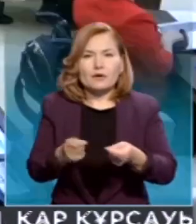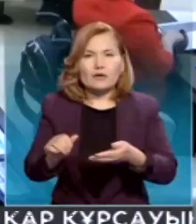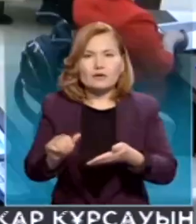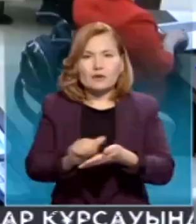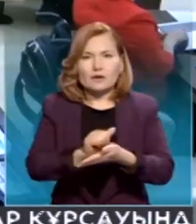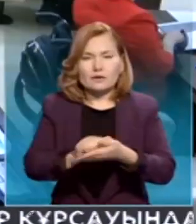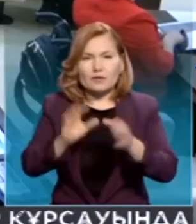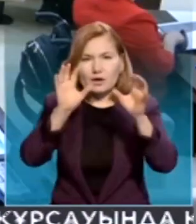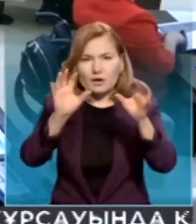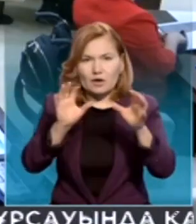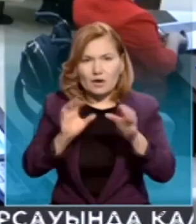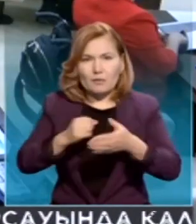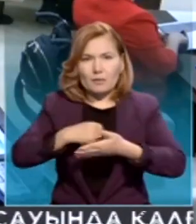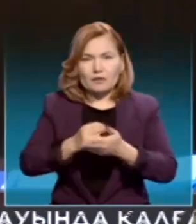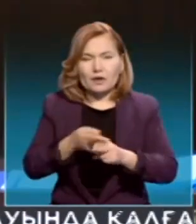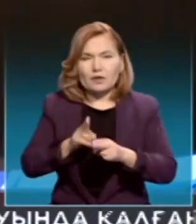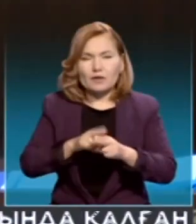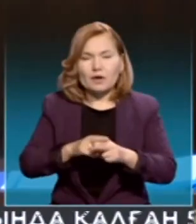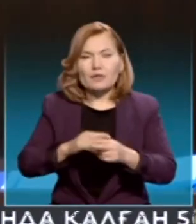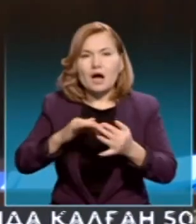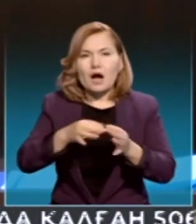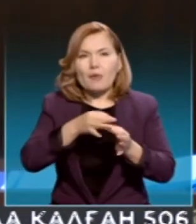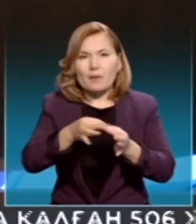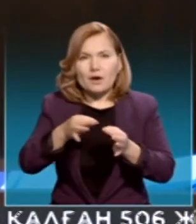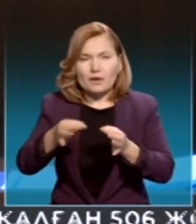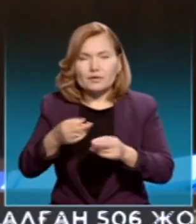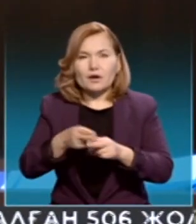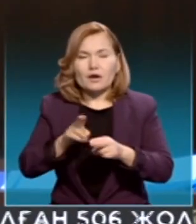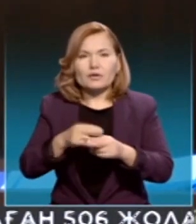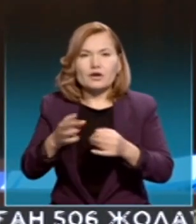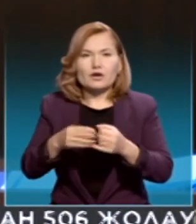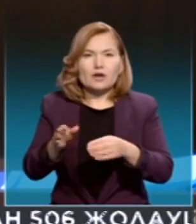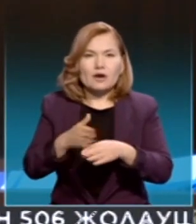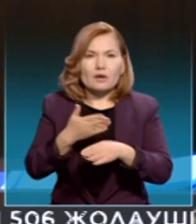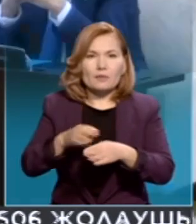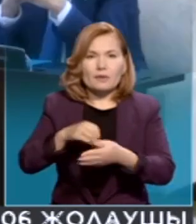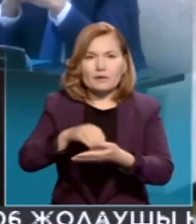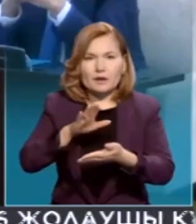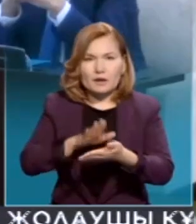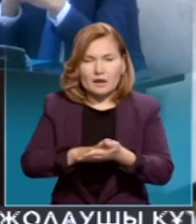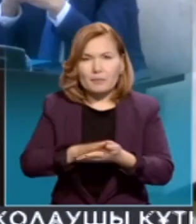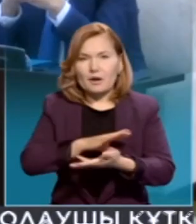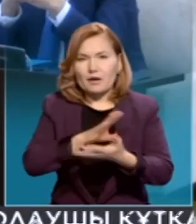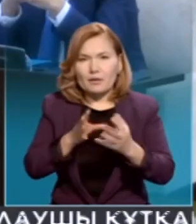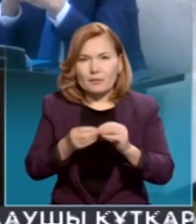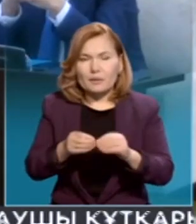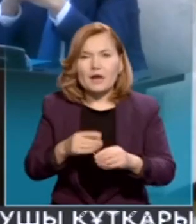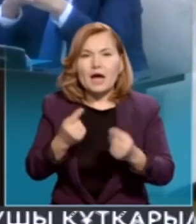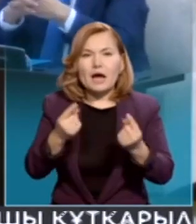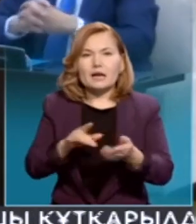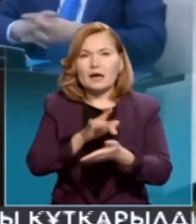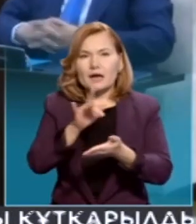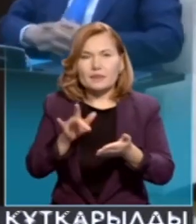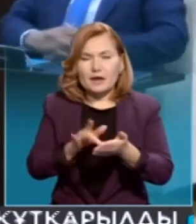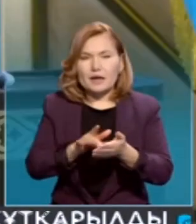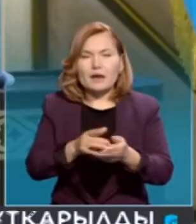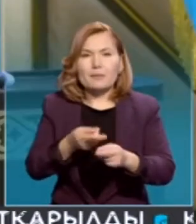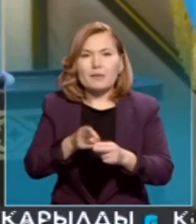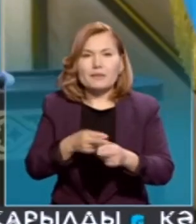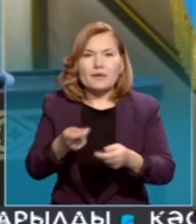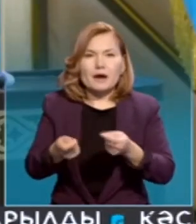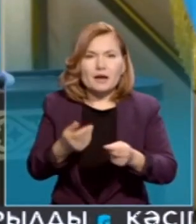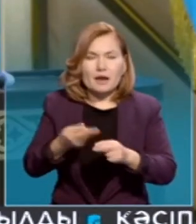мақұлдады. Құжаттай елді мекендерді агломерацияға жатқызу өлшем шарттарын енгізу ескерілген. Ірі қалалардың әкімшілік